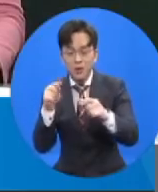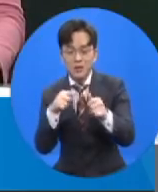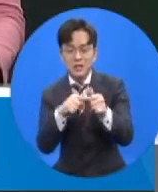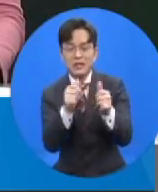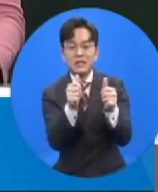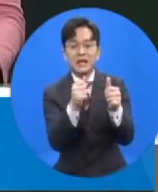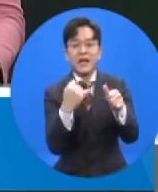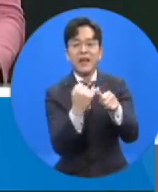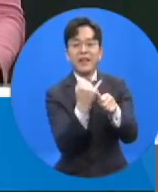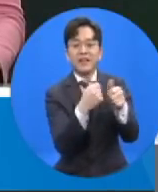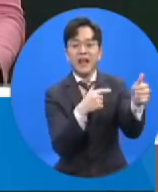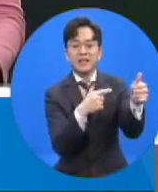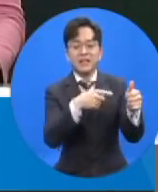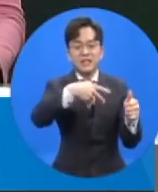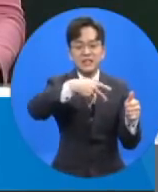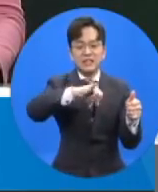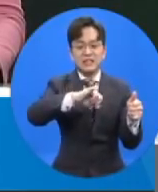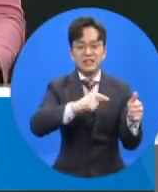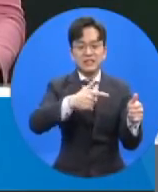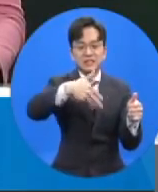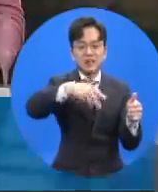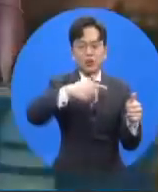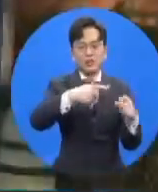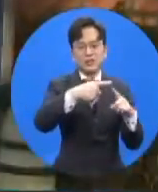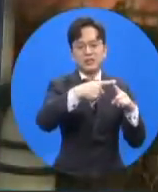폐쇄됐습니다. 배우미 기자가 취재했습니다.